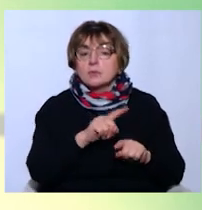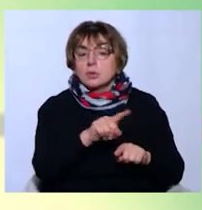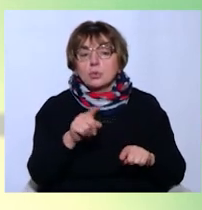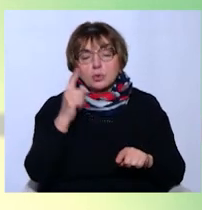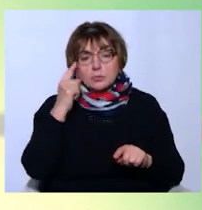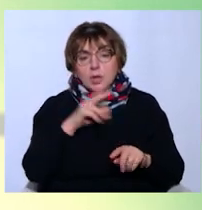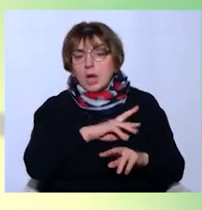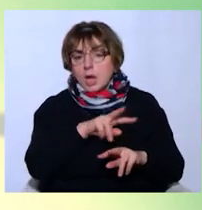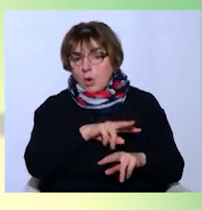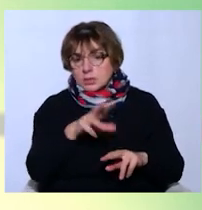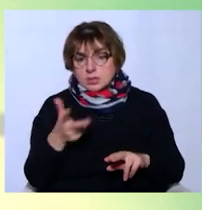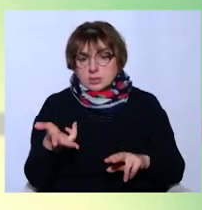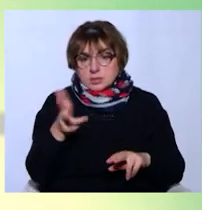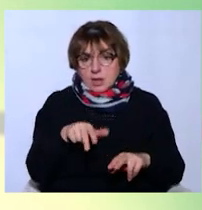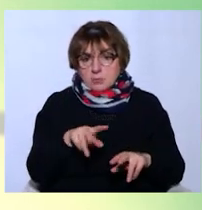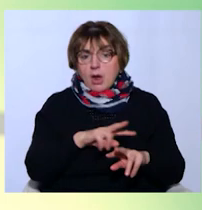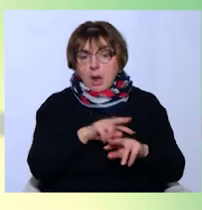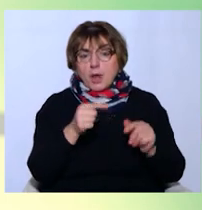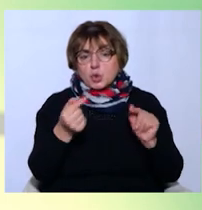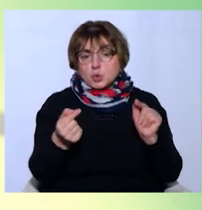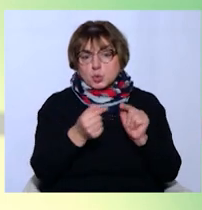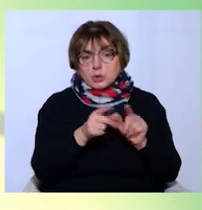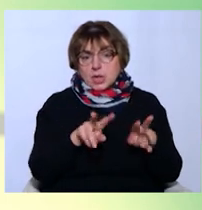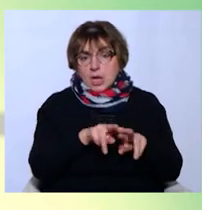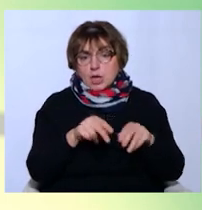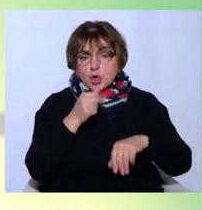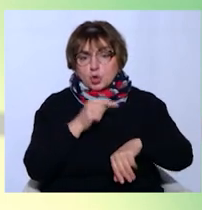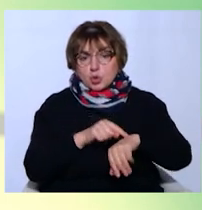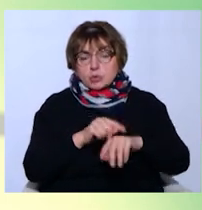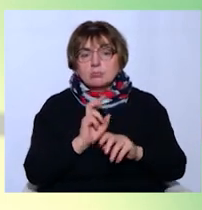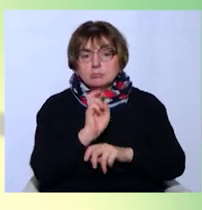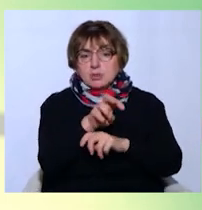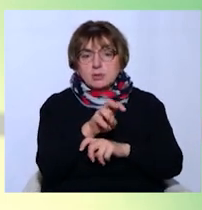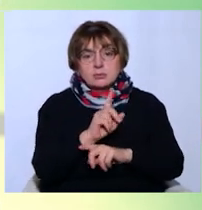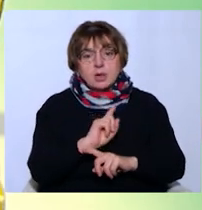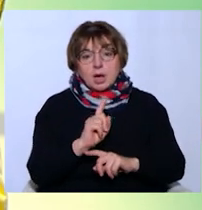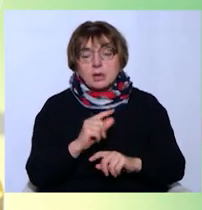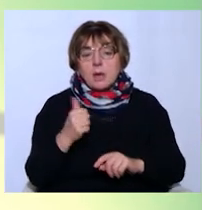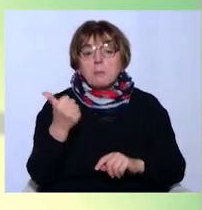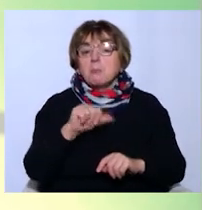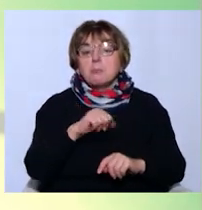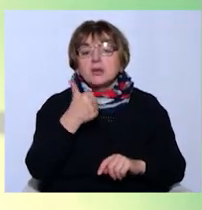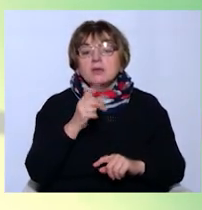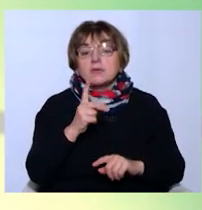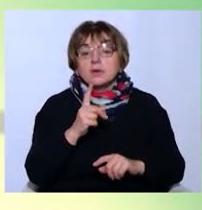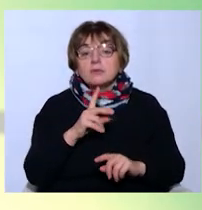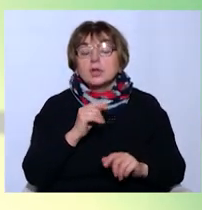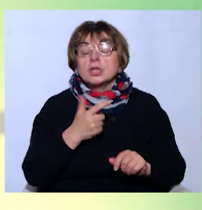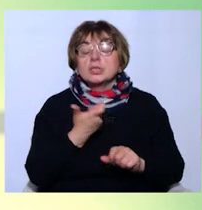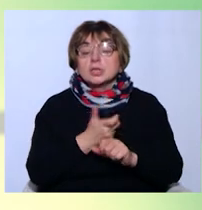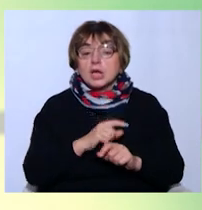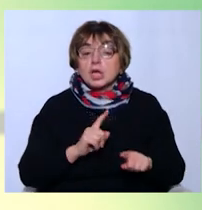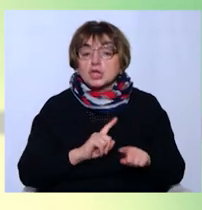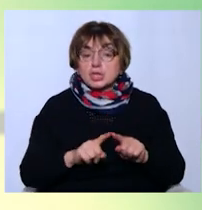ფიქრობთ? ისინი ერთი და იგივე დროს მივლენ დანიშნულების ადგილზე? რა თქმა უნდა, არა. პირველი ვინ მივა? ის, რომელიც ყველაზე